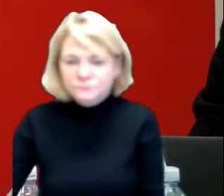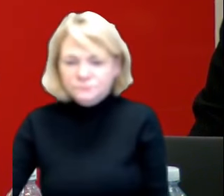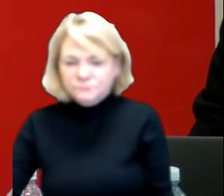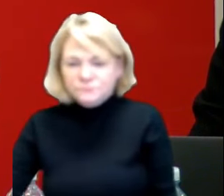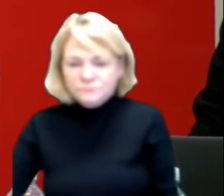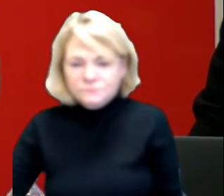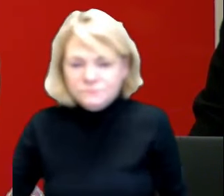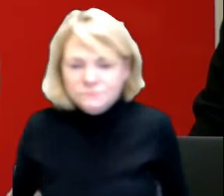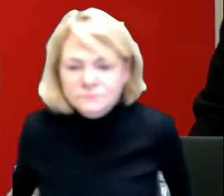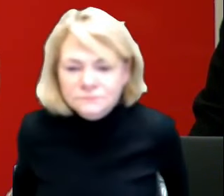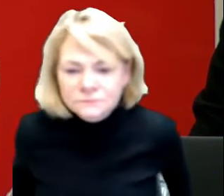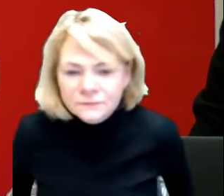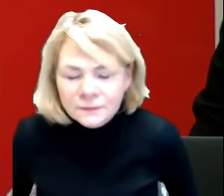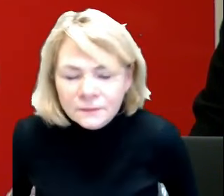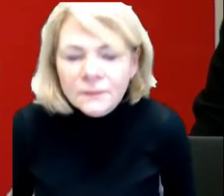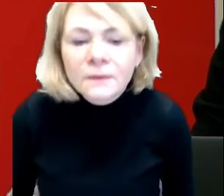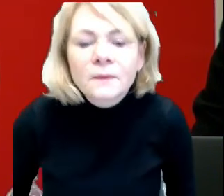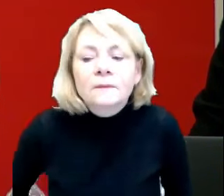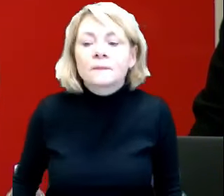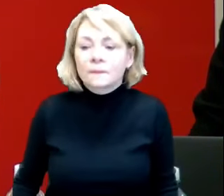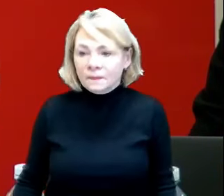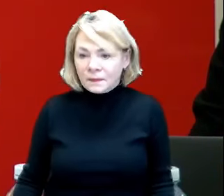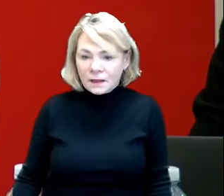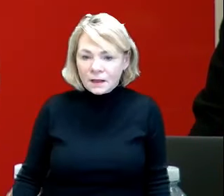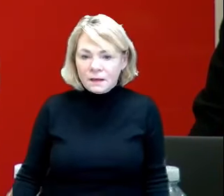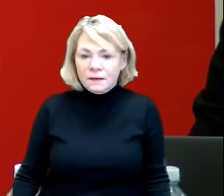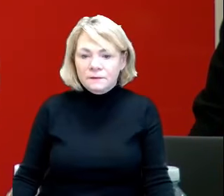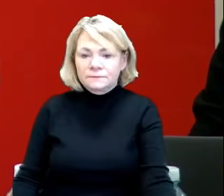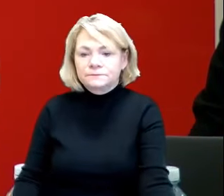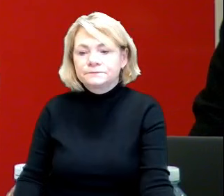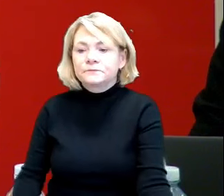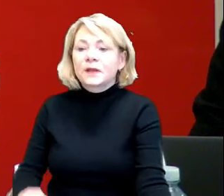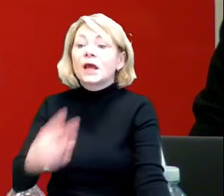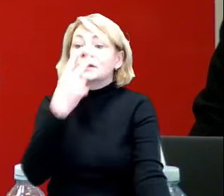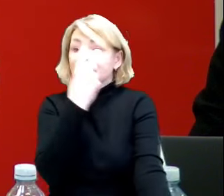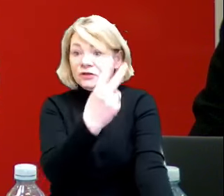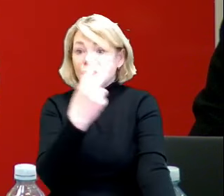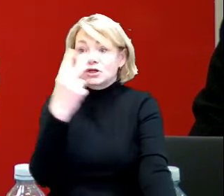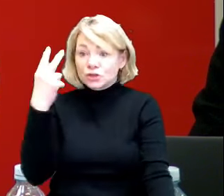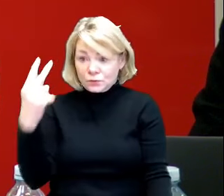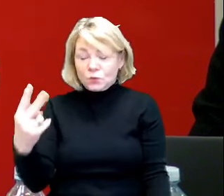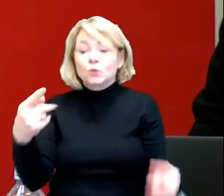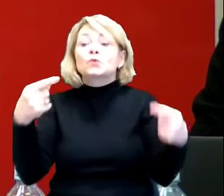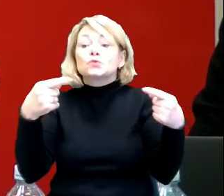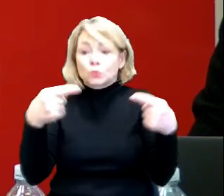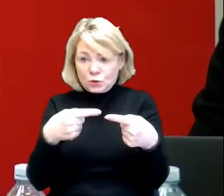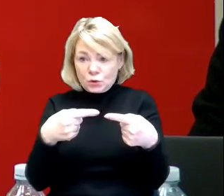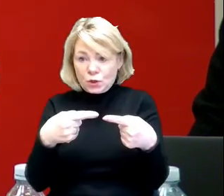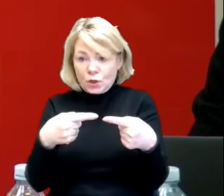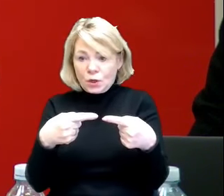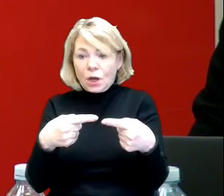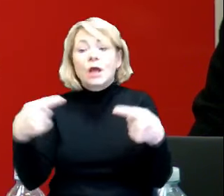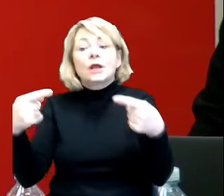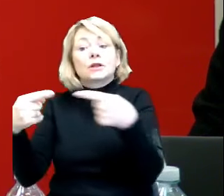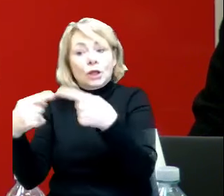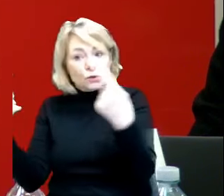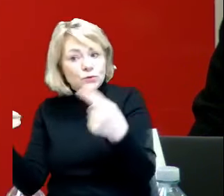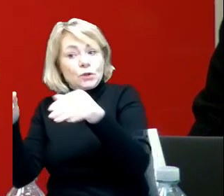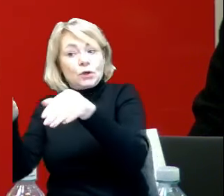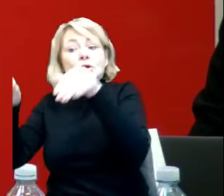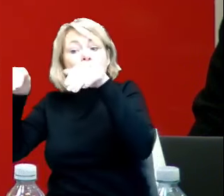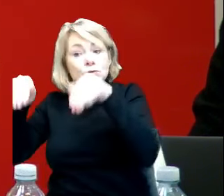klausimas 22 tarybos nariai už prieš ir susilaikiusių pagal sistemą